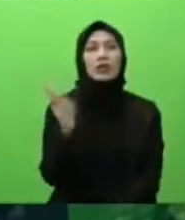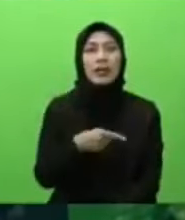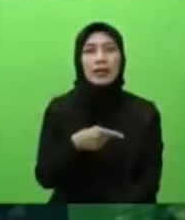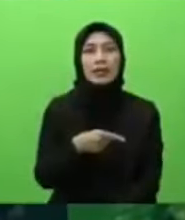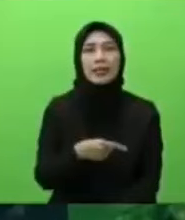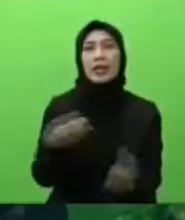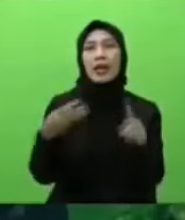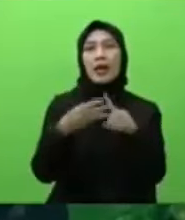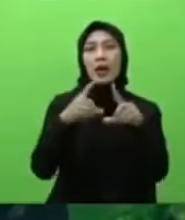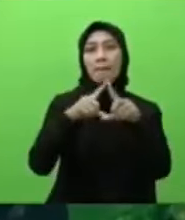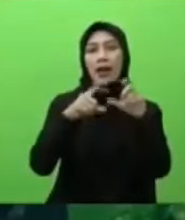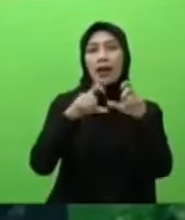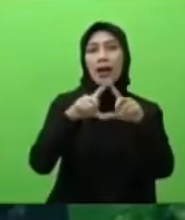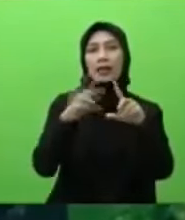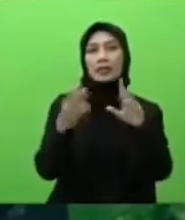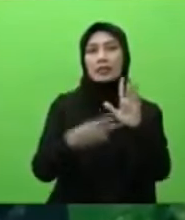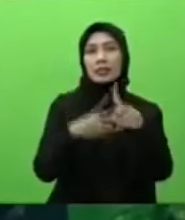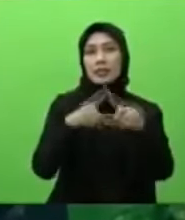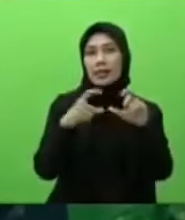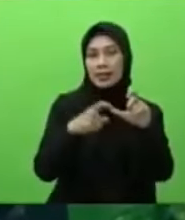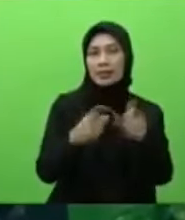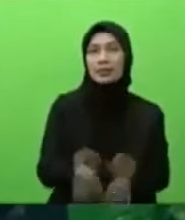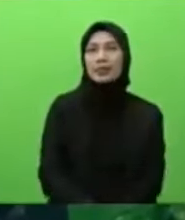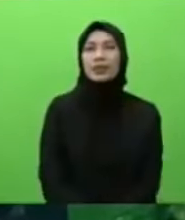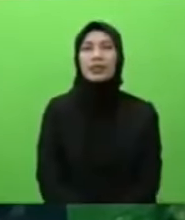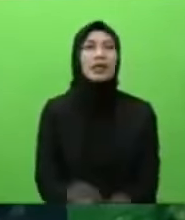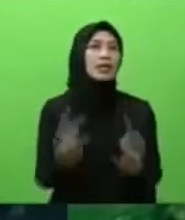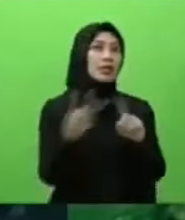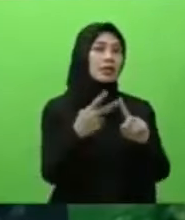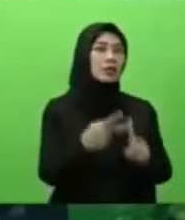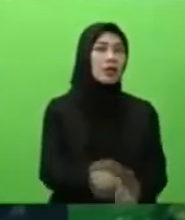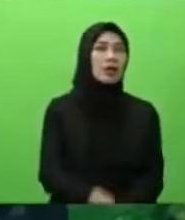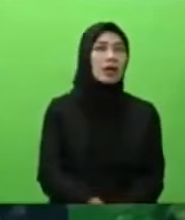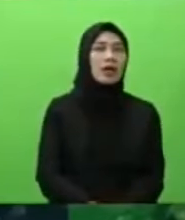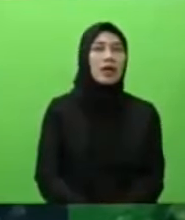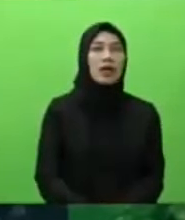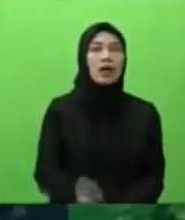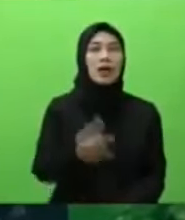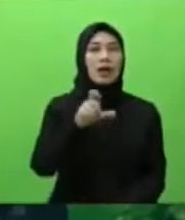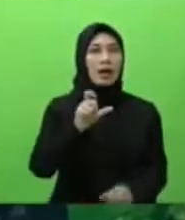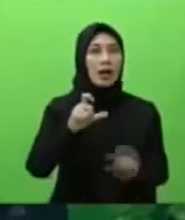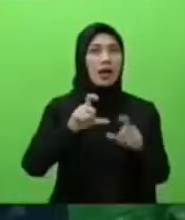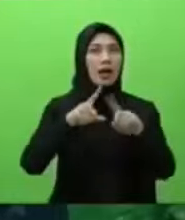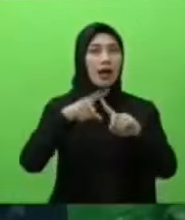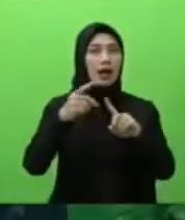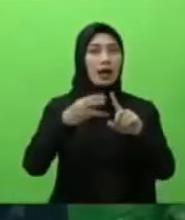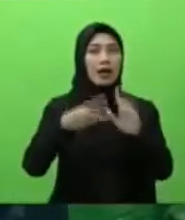AB Prof k marsal Prof